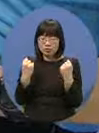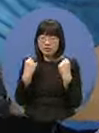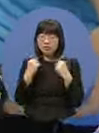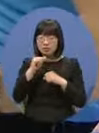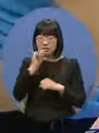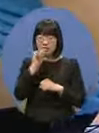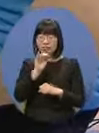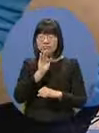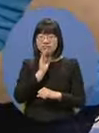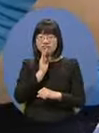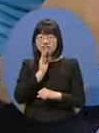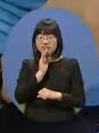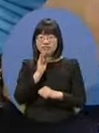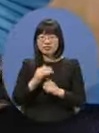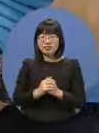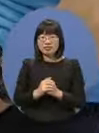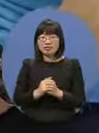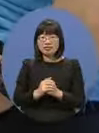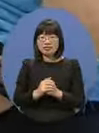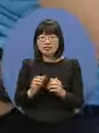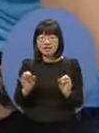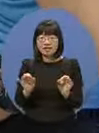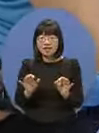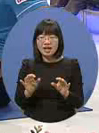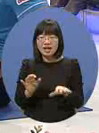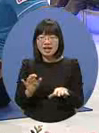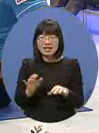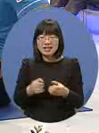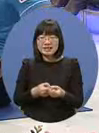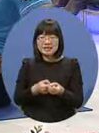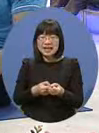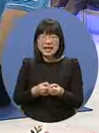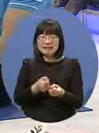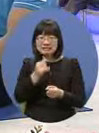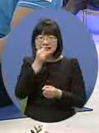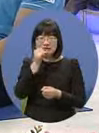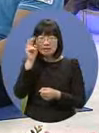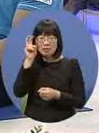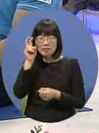골반에 힘이 들어가는 것 같아요. 여기가 약간 이렇게 주나듯이 좀 땡기시죠. 힘들어요, 선생님.